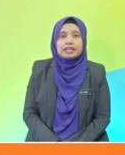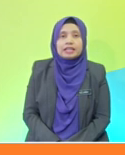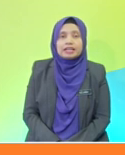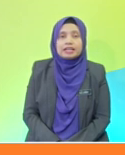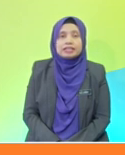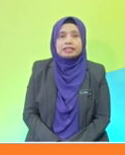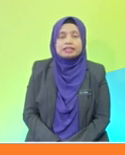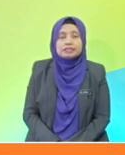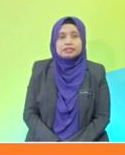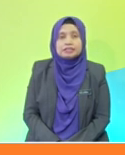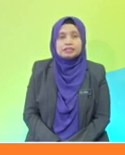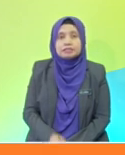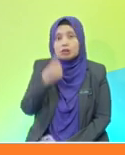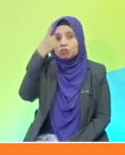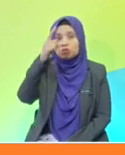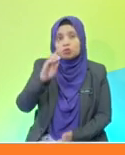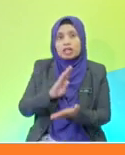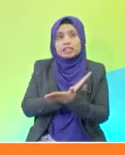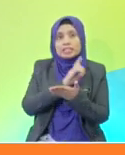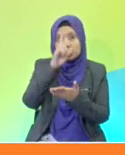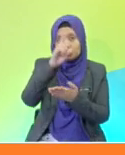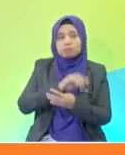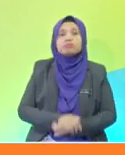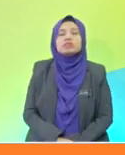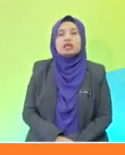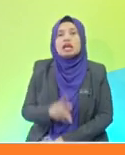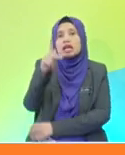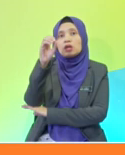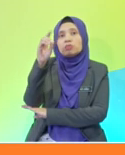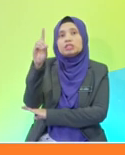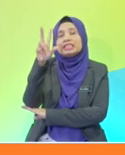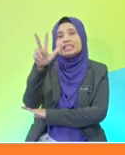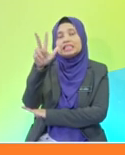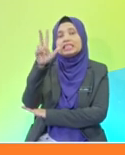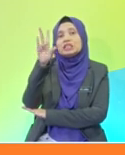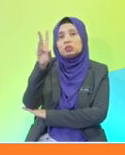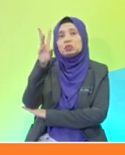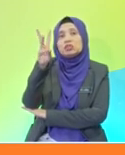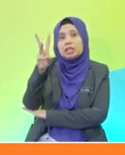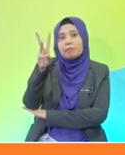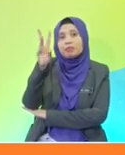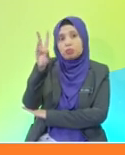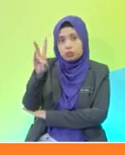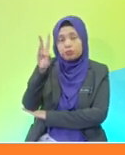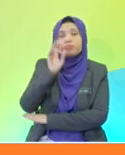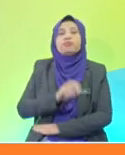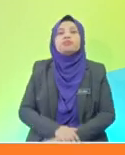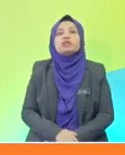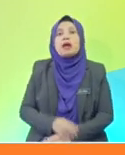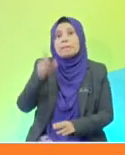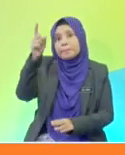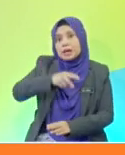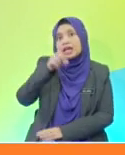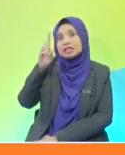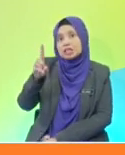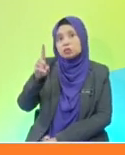untuk ekonomi kita satu oke kok kertas dia adalah 3767 palang